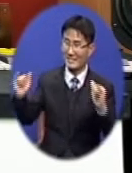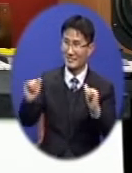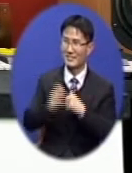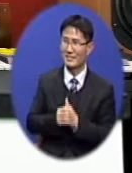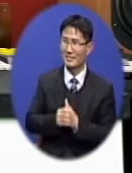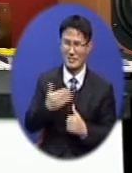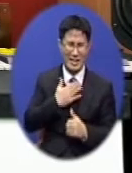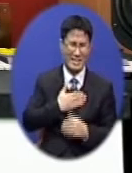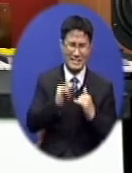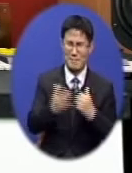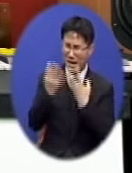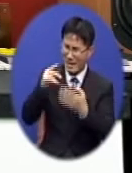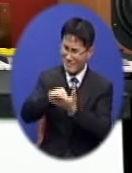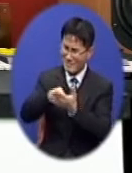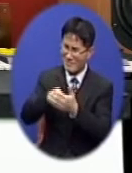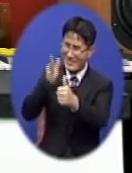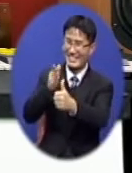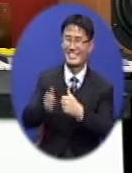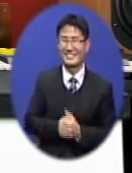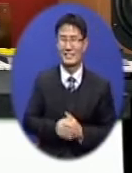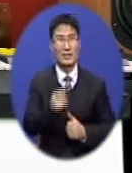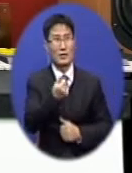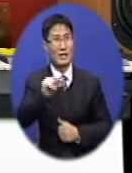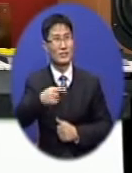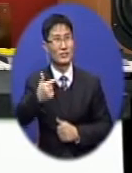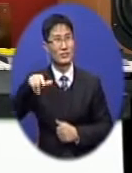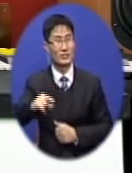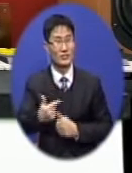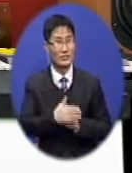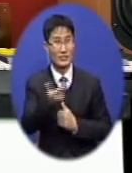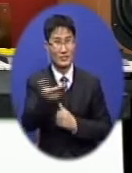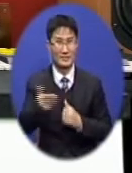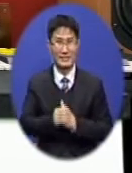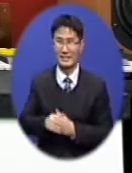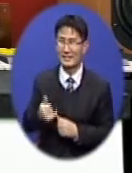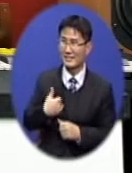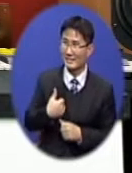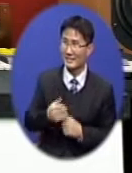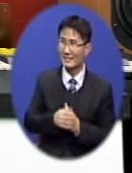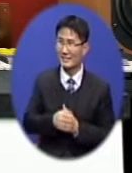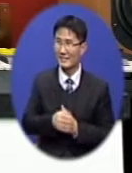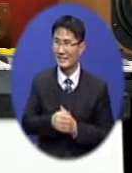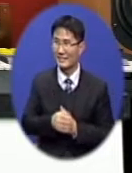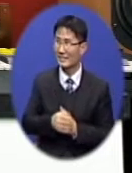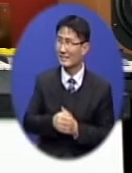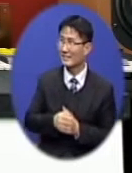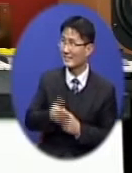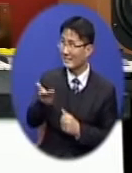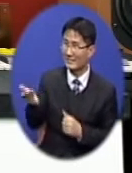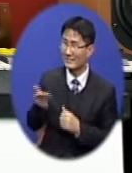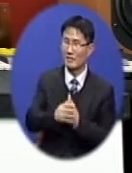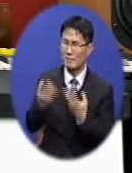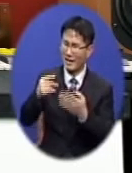저 아신 분 좀 많이 좀 눌러주세요. 네. 오, 예. 몇 화순 번이었죠? 군 민민 네. 여러분. 네. 네. 네. 네.